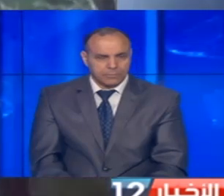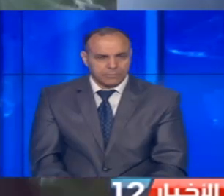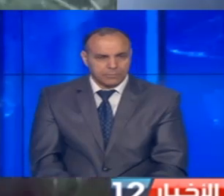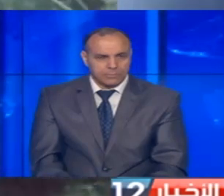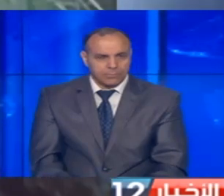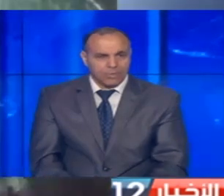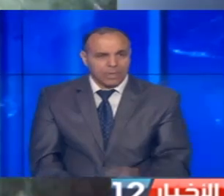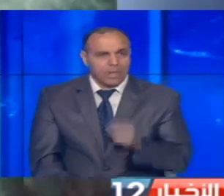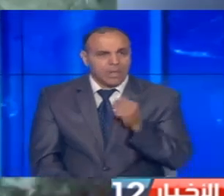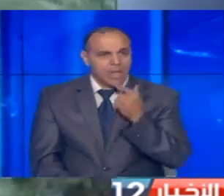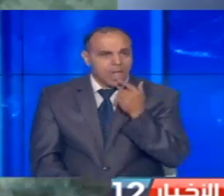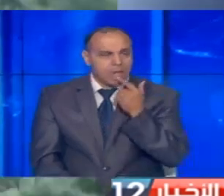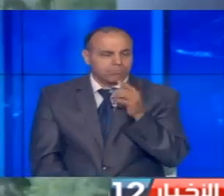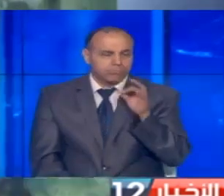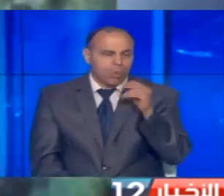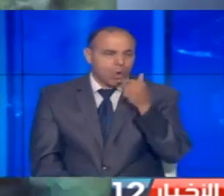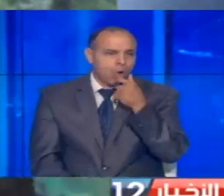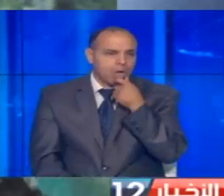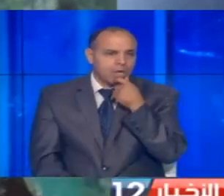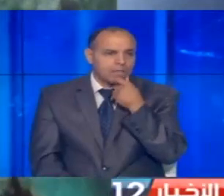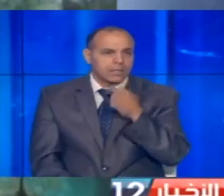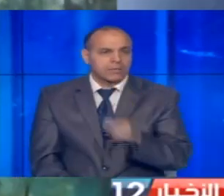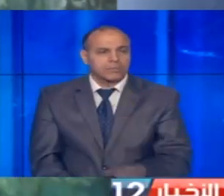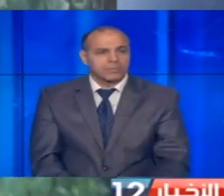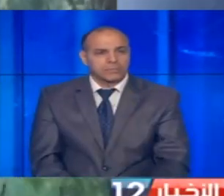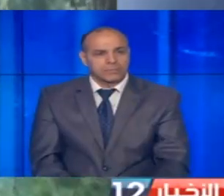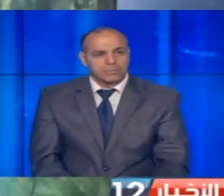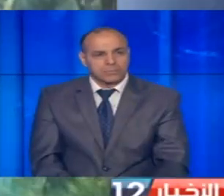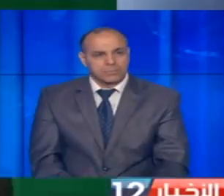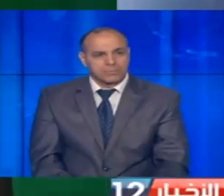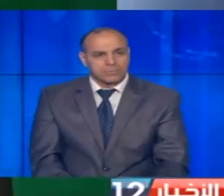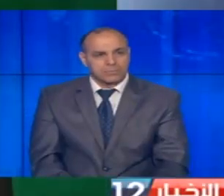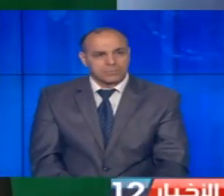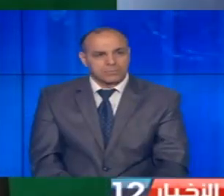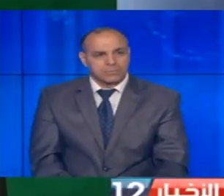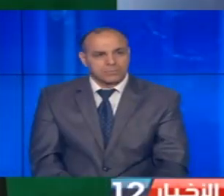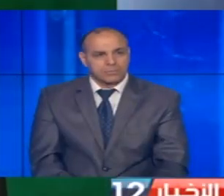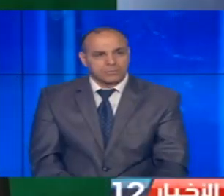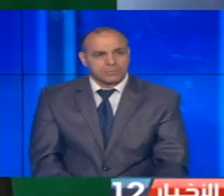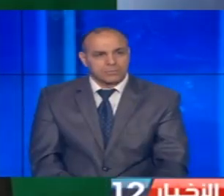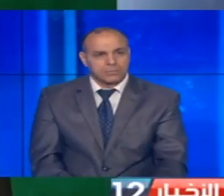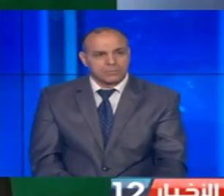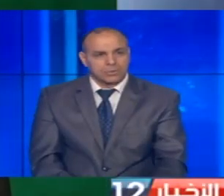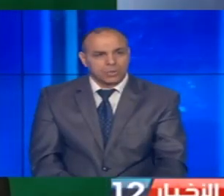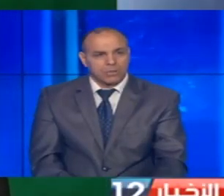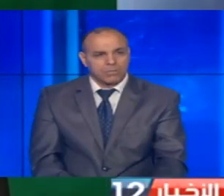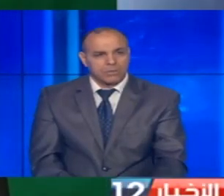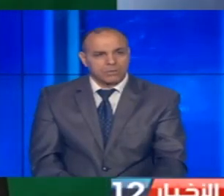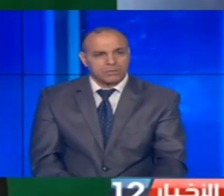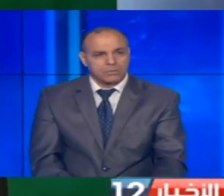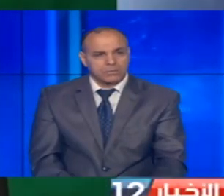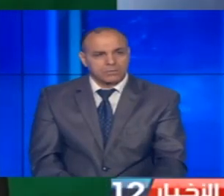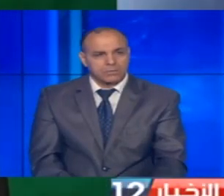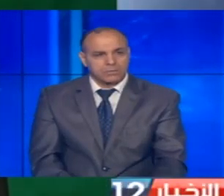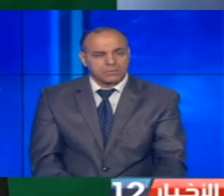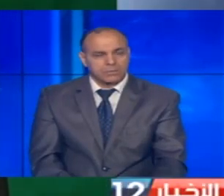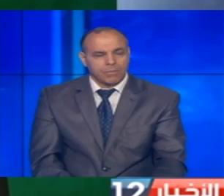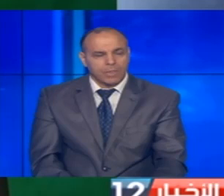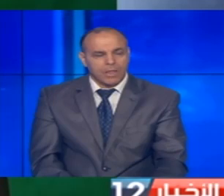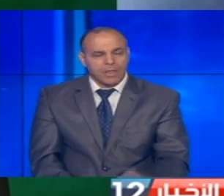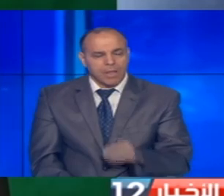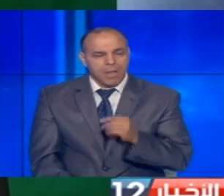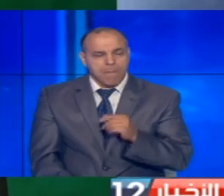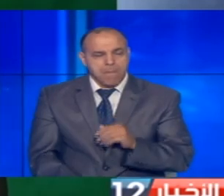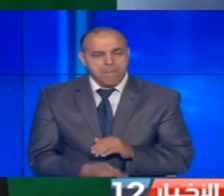role to play in protecting our only home. But it can be difficult to know what to do or where to start, and that is why this